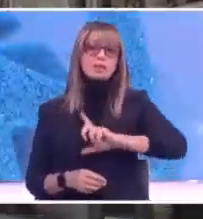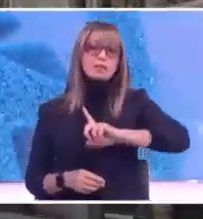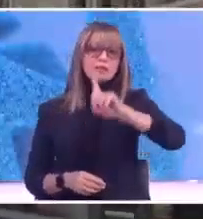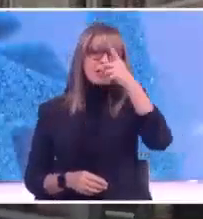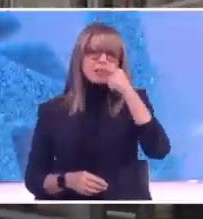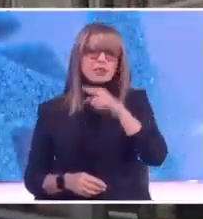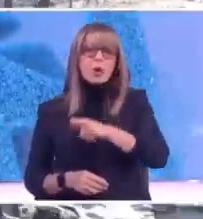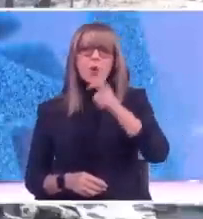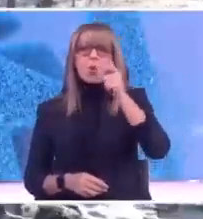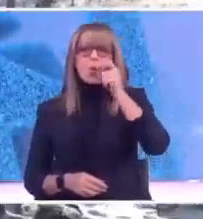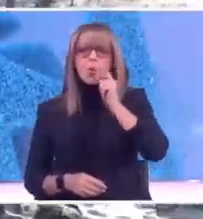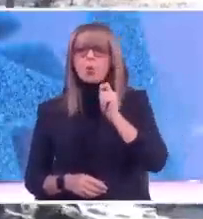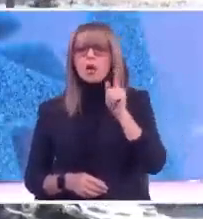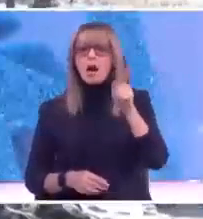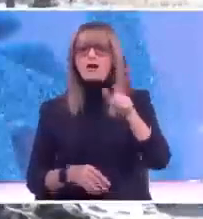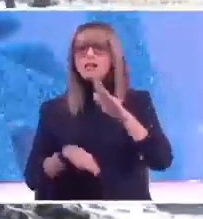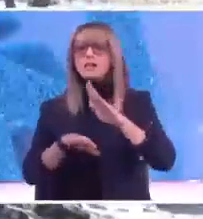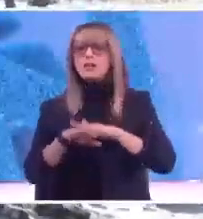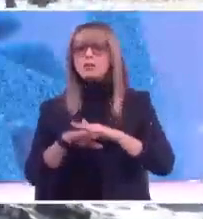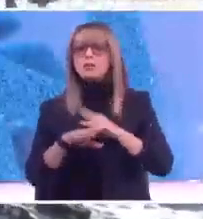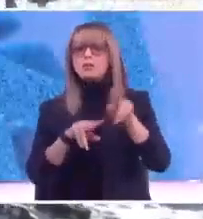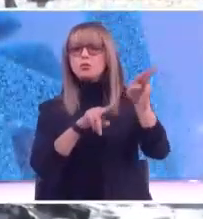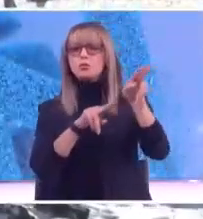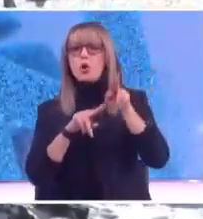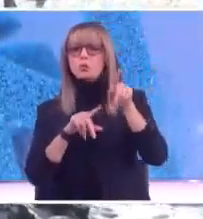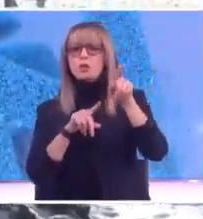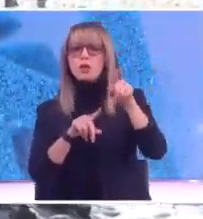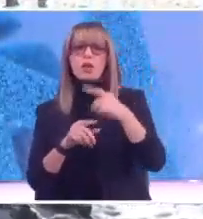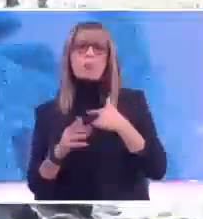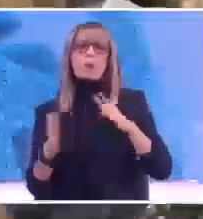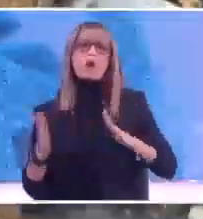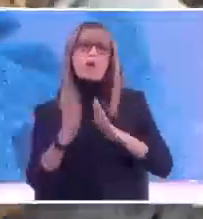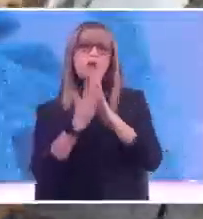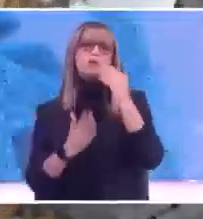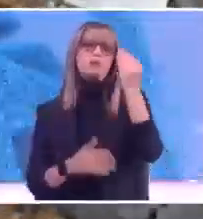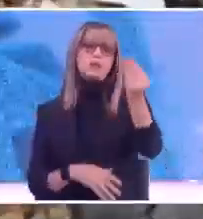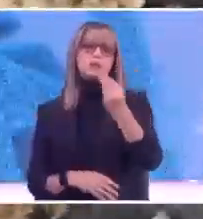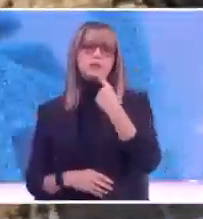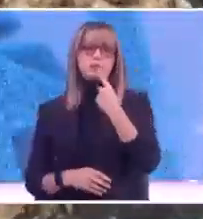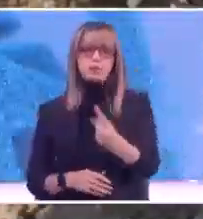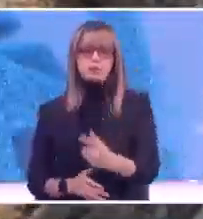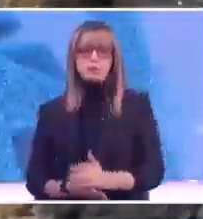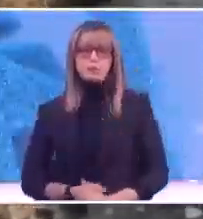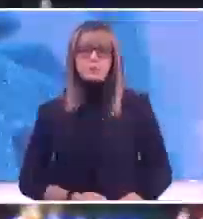yalnızca Ukrayna tarafından yapılan topçu ateşine karşılık verdiği belirtildi.